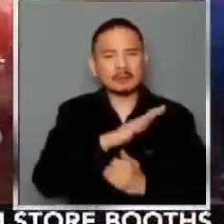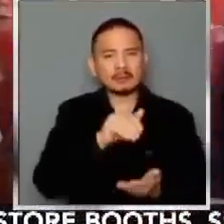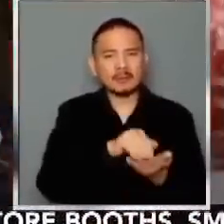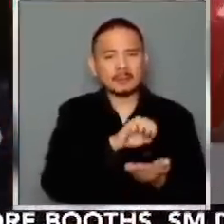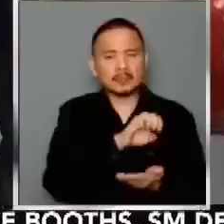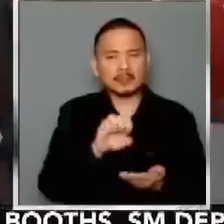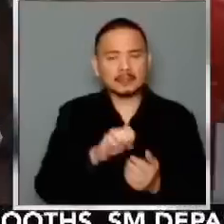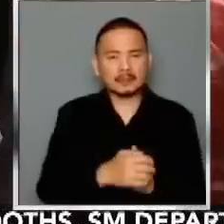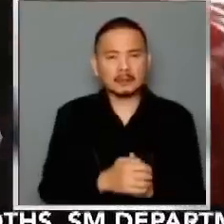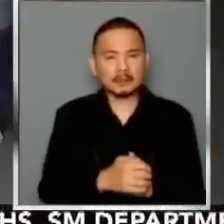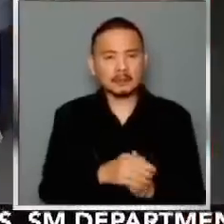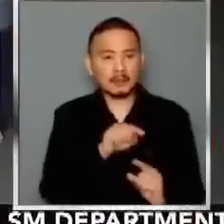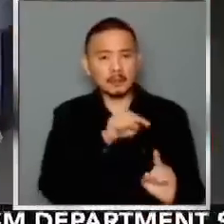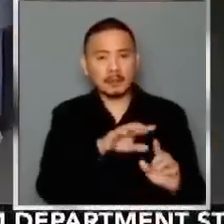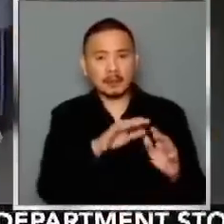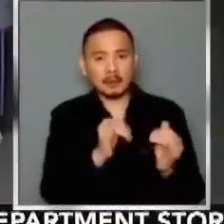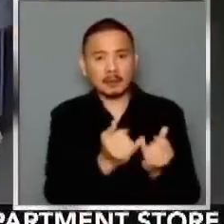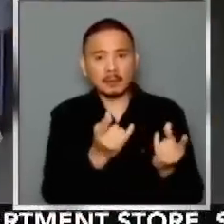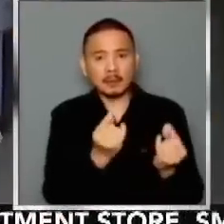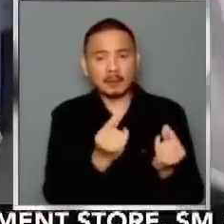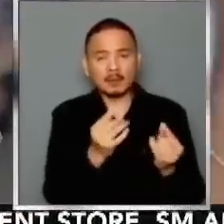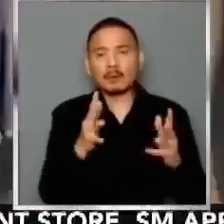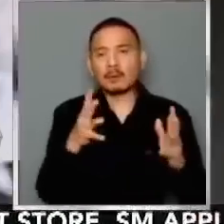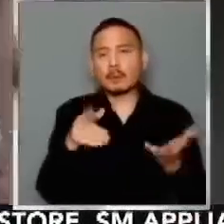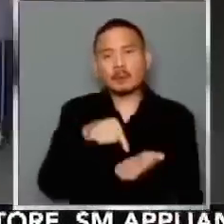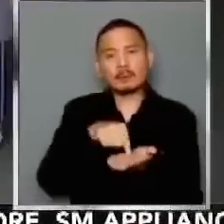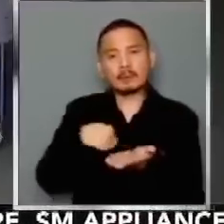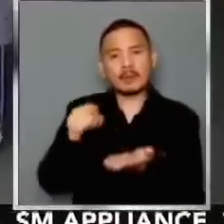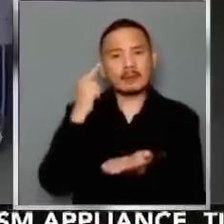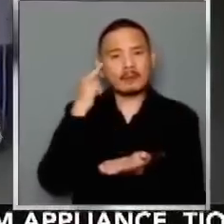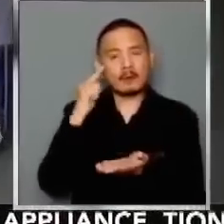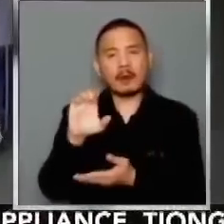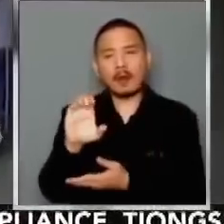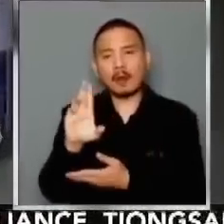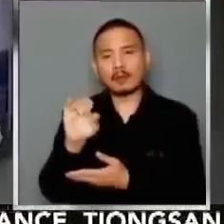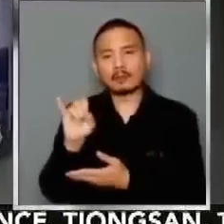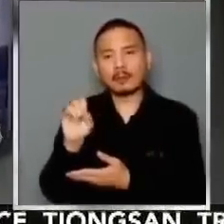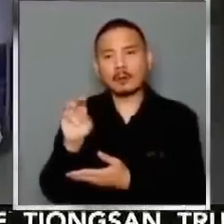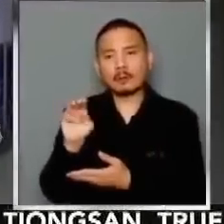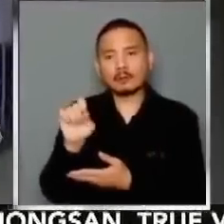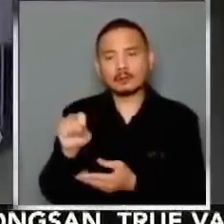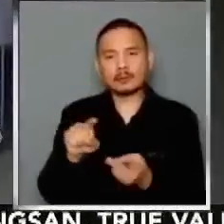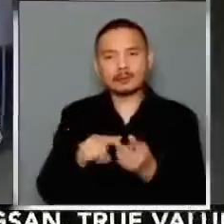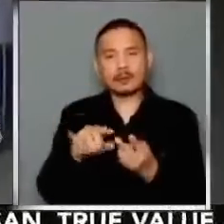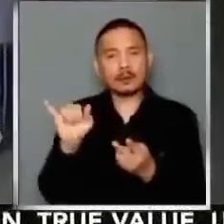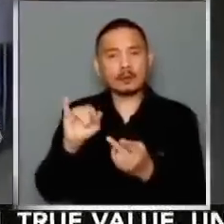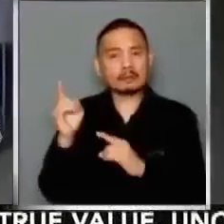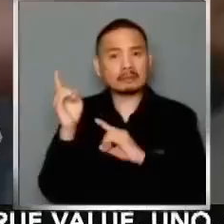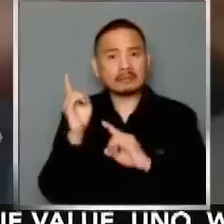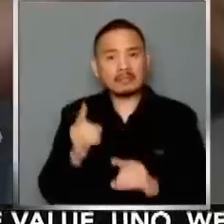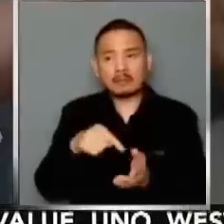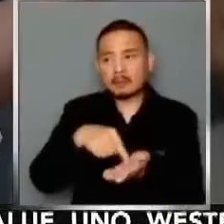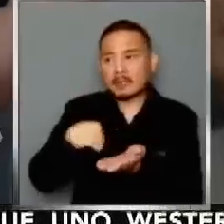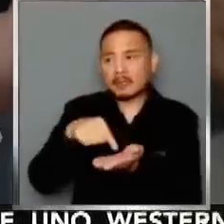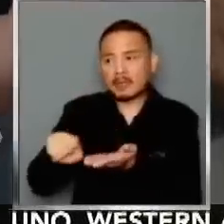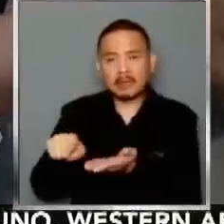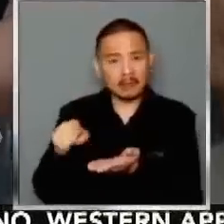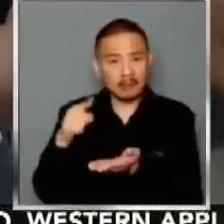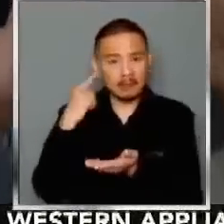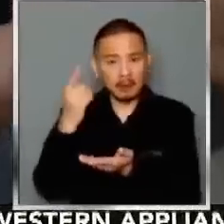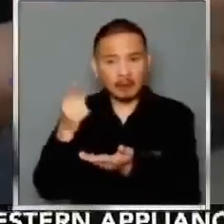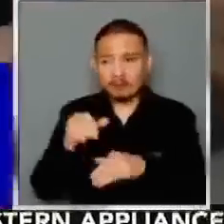pambayad para mailabas ng customs at pambayad sa mga magdo todor delivery pagdating sa Pilipinas